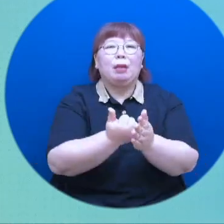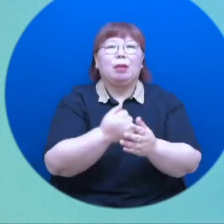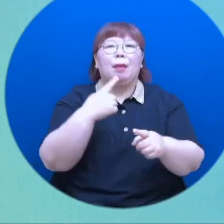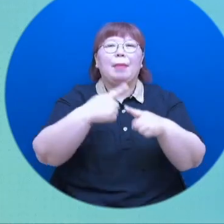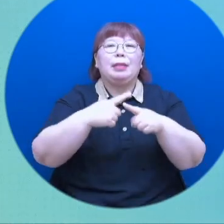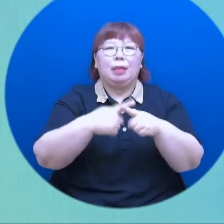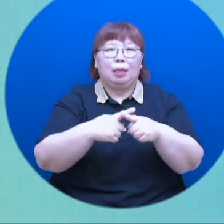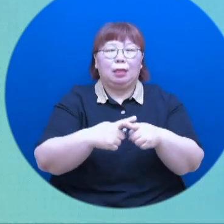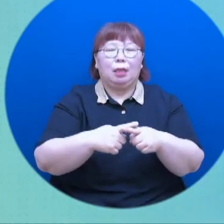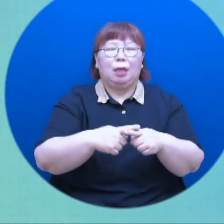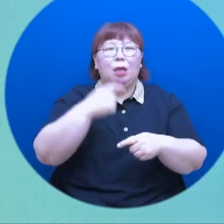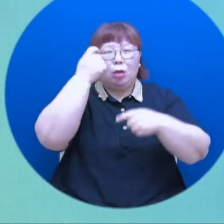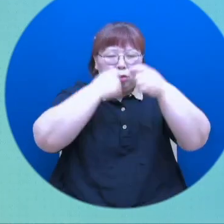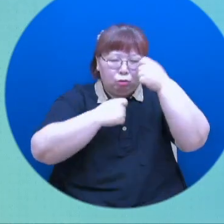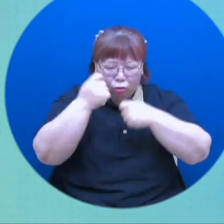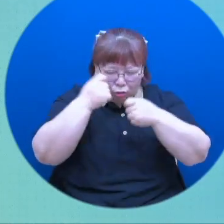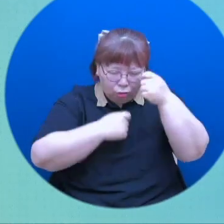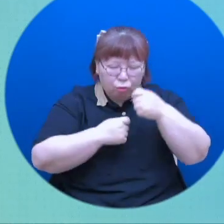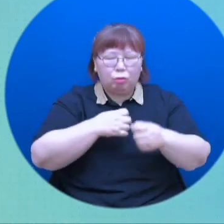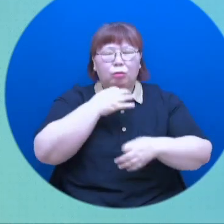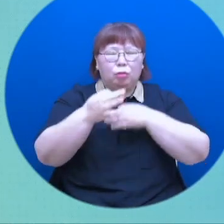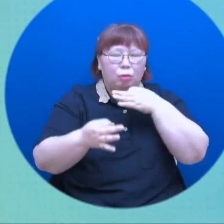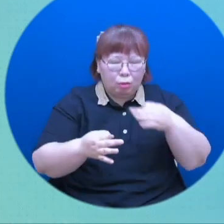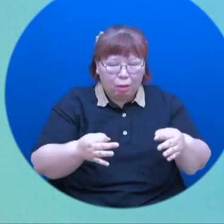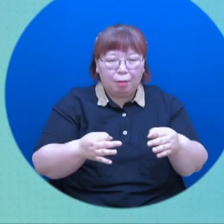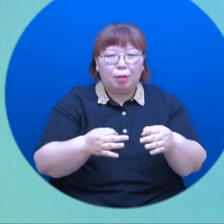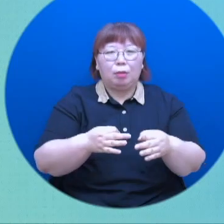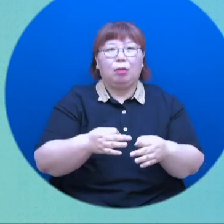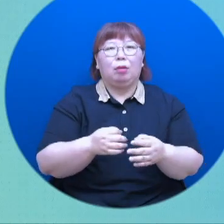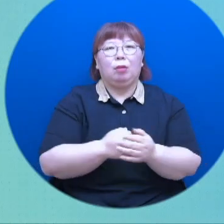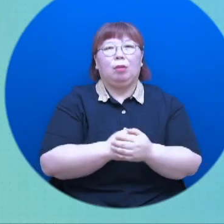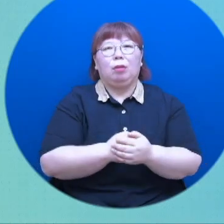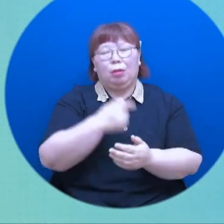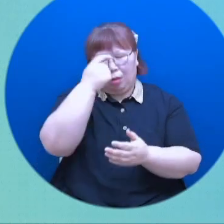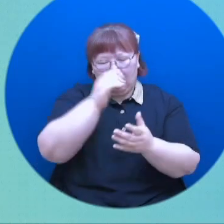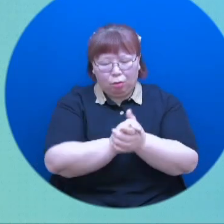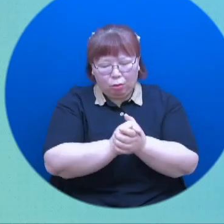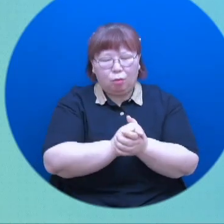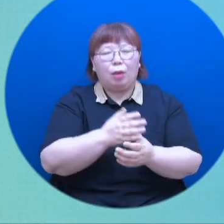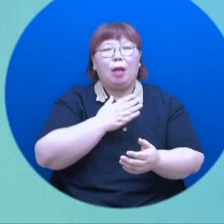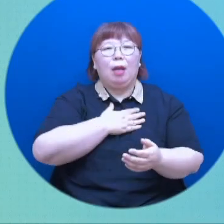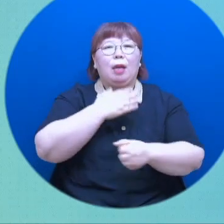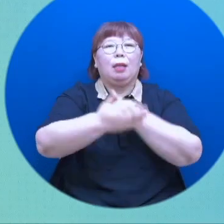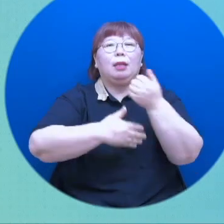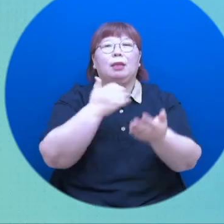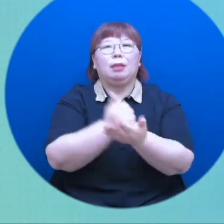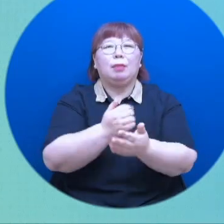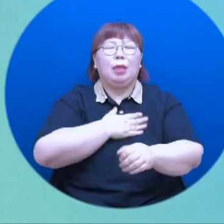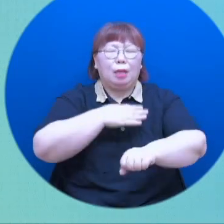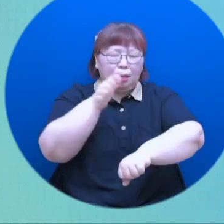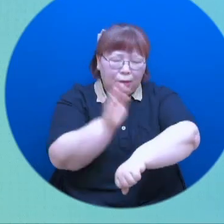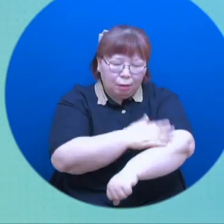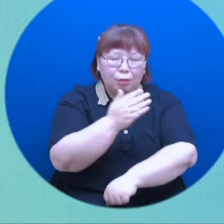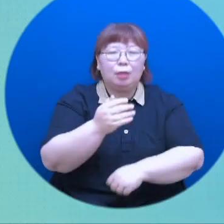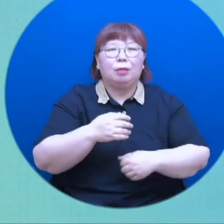통곡하면서 회개했어요. 하나님 잘못했습니다. 내가 귀한 집 규수를